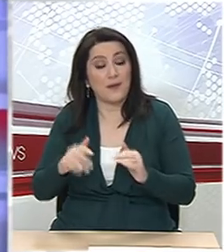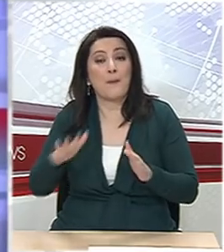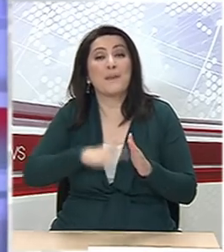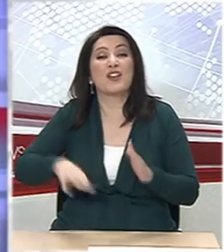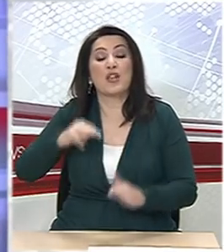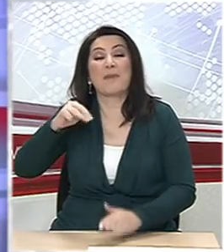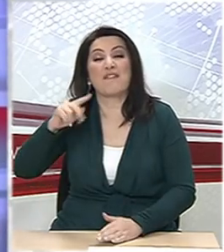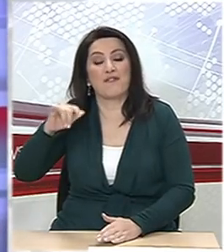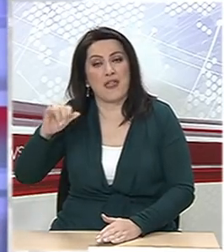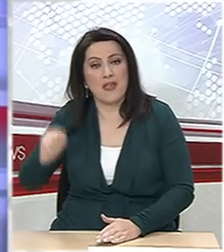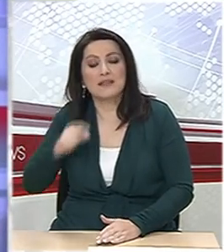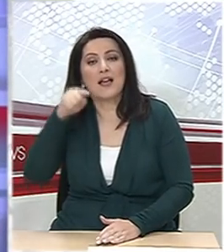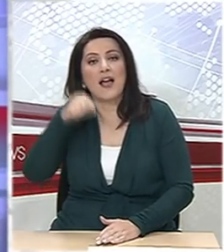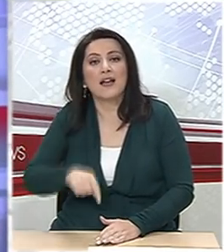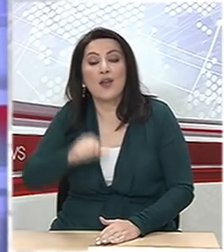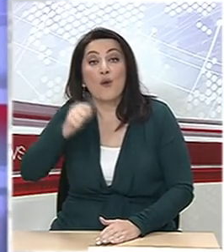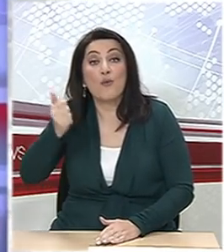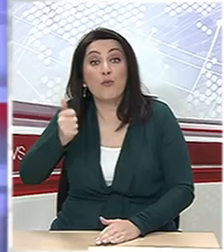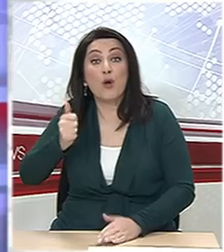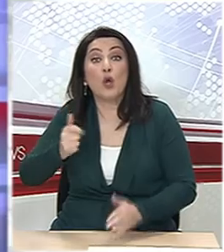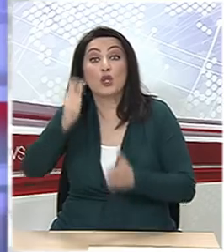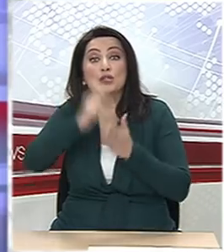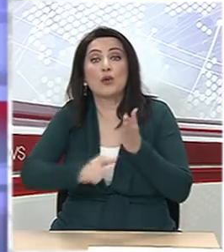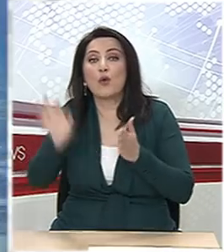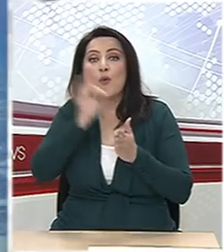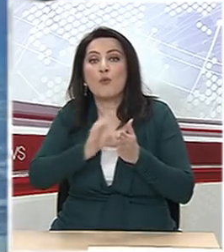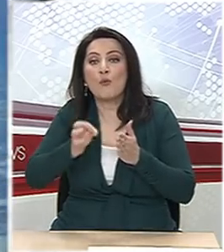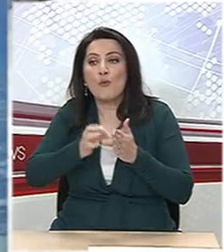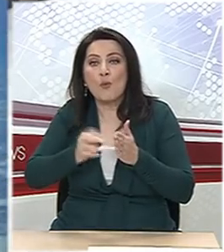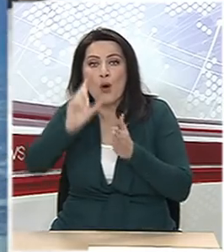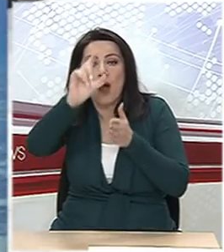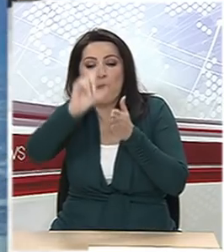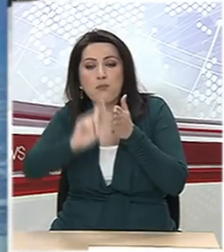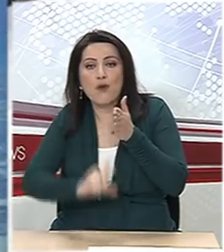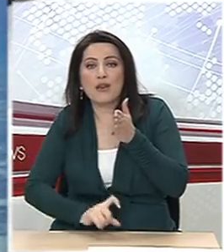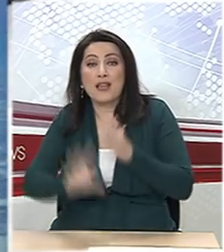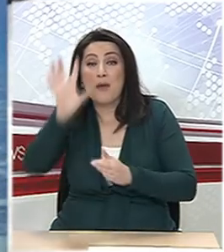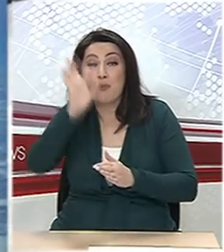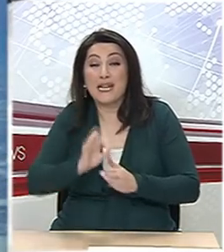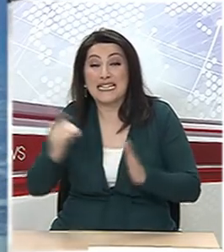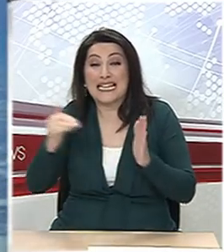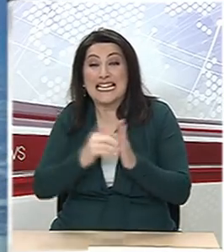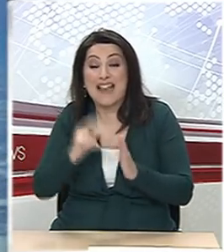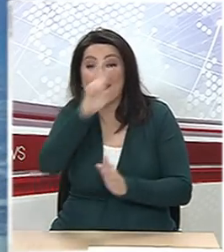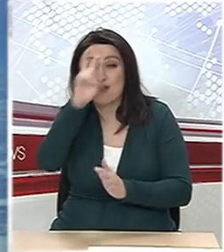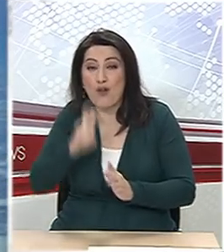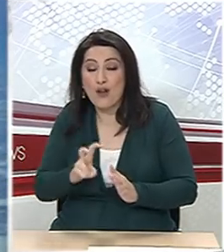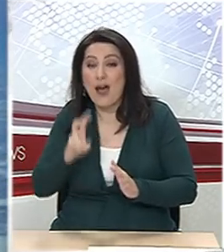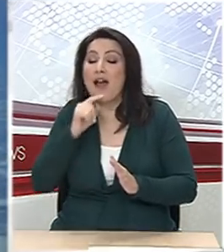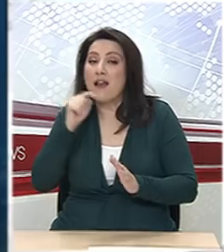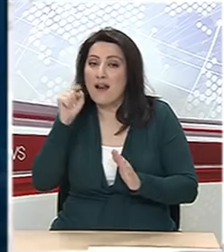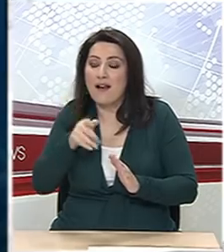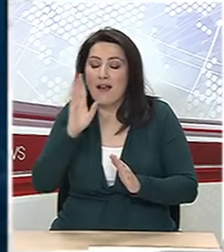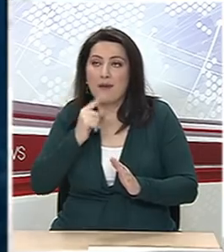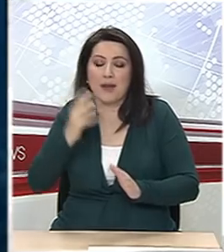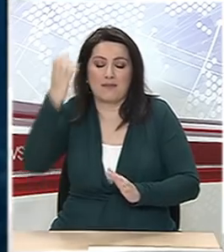Μαλδίβες, καθώς εκεί ανοίγει το πρώτο υποβρύχιο ξενοδοχείο στον κόσμο. Με 50.000 δολάρια τη νύχτα, αυτή η εμπειρία σίγουρα θα μείνει αξέχαστη στους επισκέπτες,